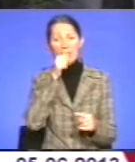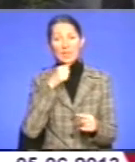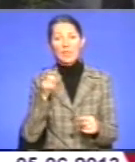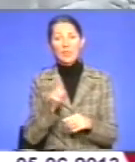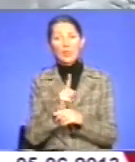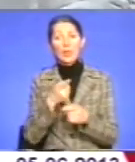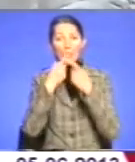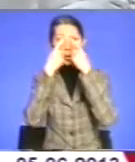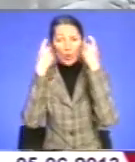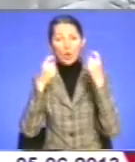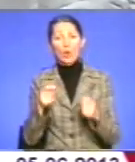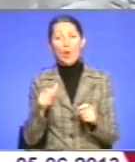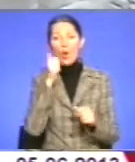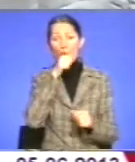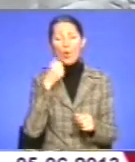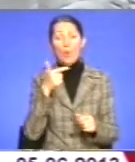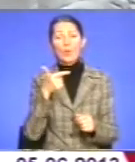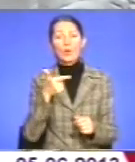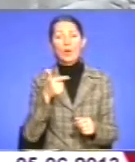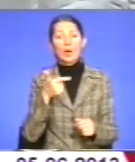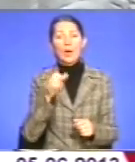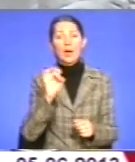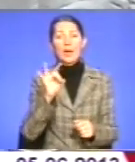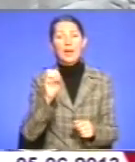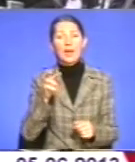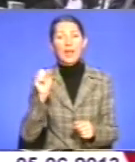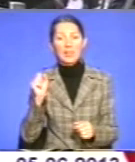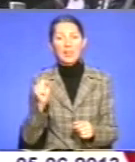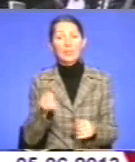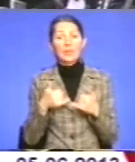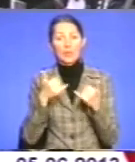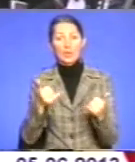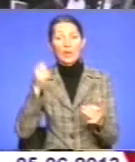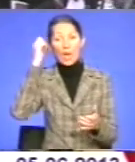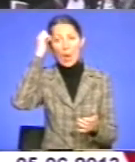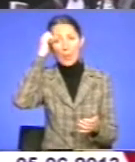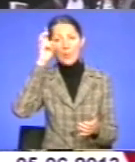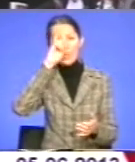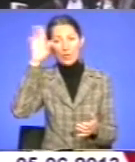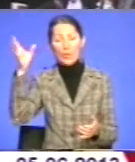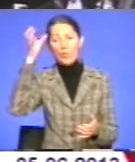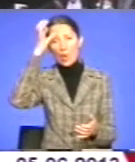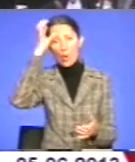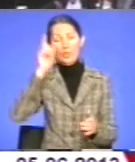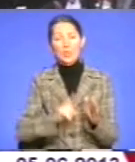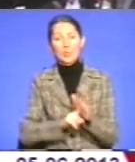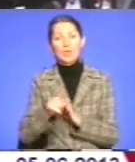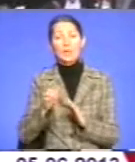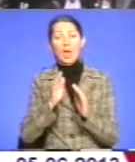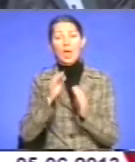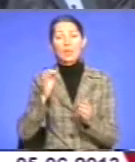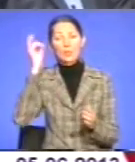Герети. Урочистості з нагоди вшанування пам'яті відомого науковця розпочалися із поминальної панахиди, яку